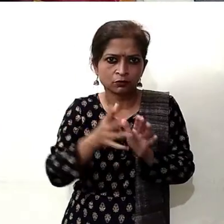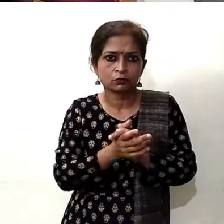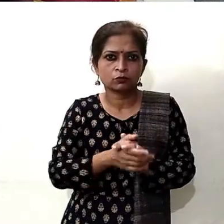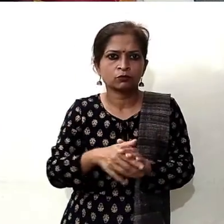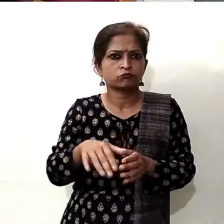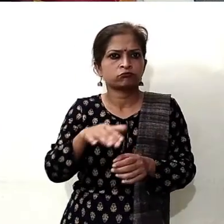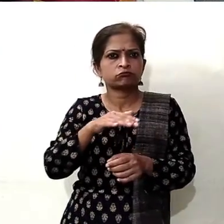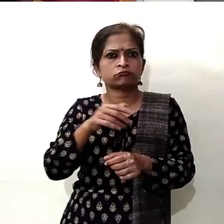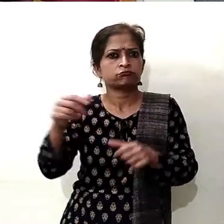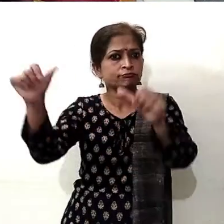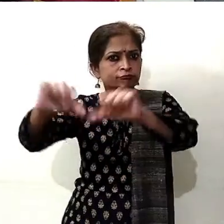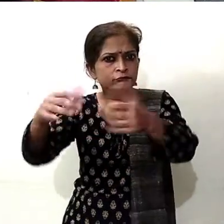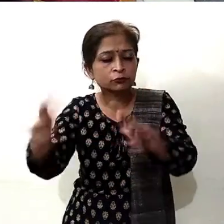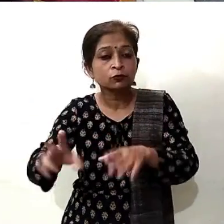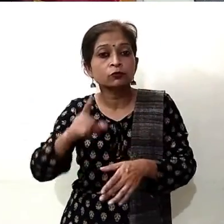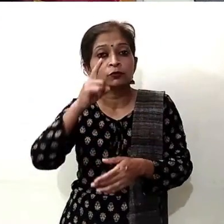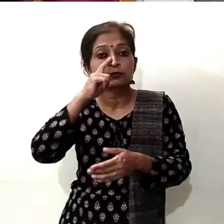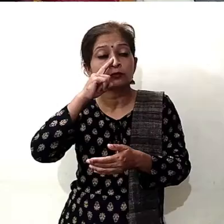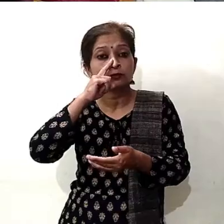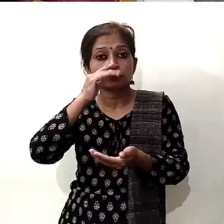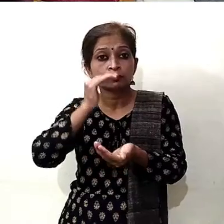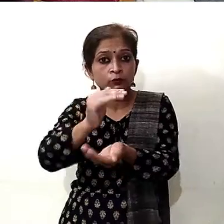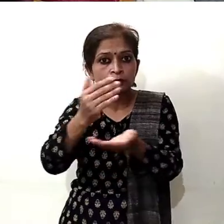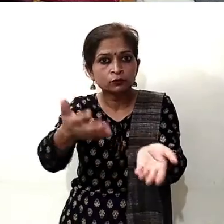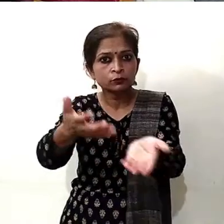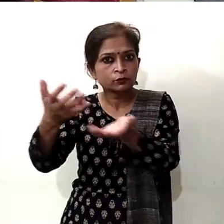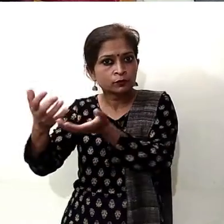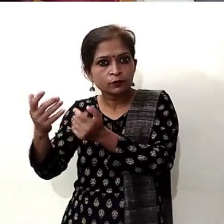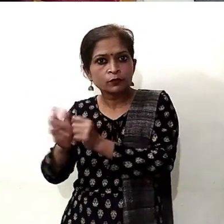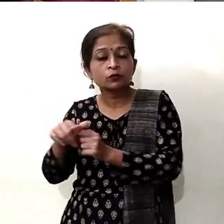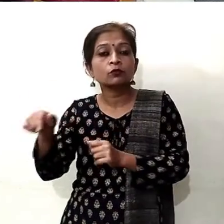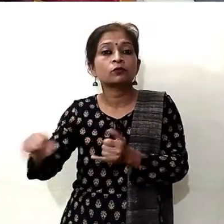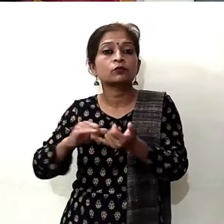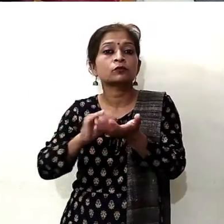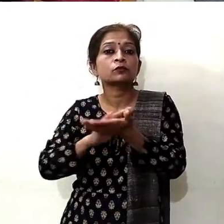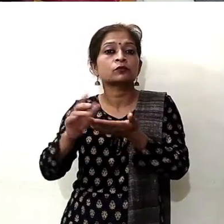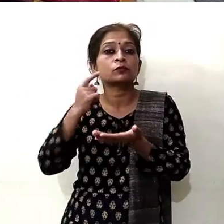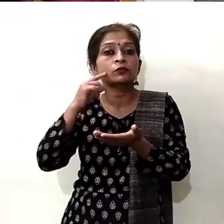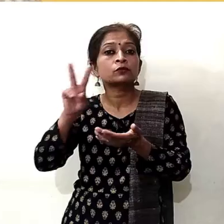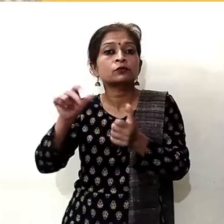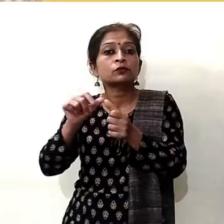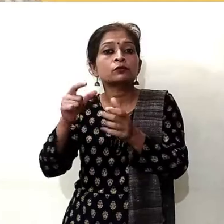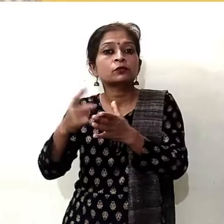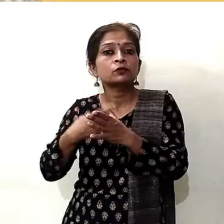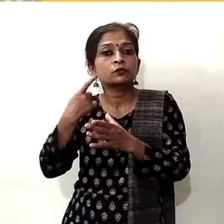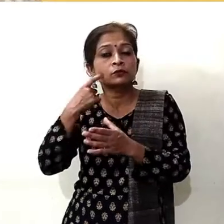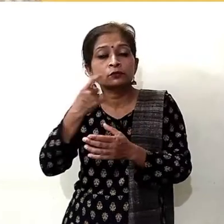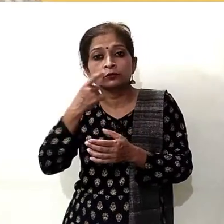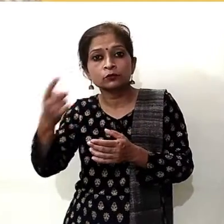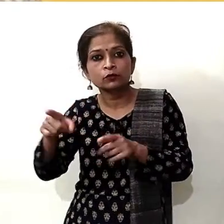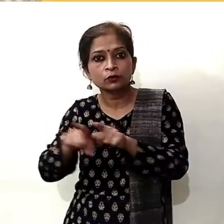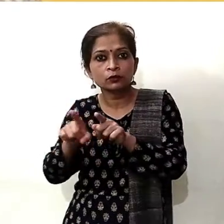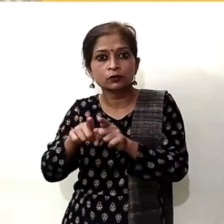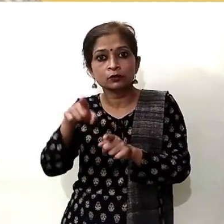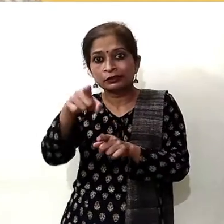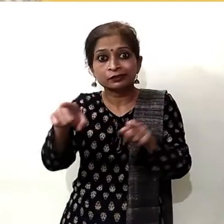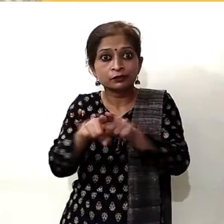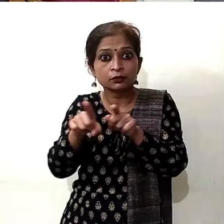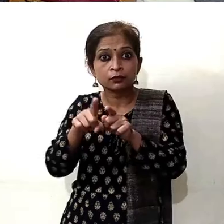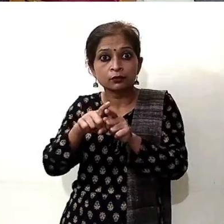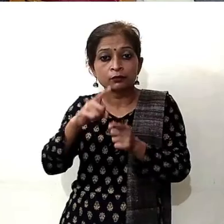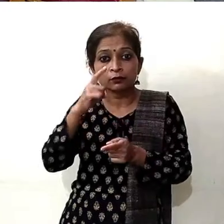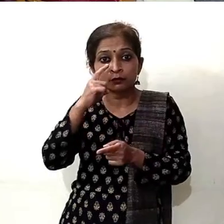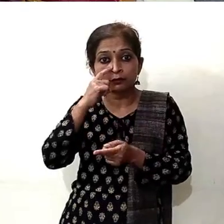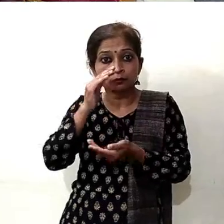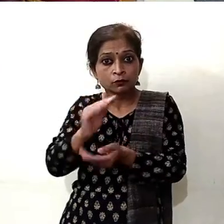को उठा लाए और महाराज शिवाजी के सामने बोला कि लो ये भी हमारी महिलाएं ले जाते हैं ना, पेश है इनकी बेटी। तो क्या बोला था शिवाजी महाराज